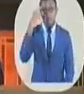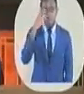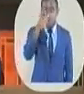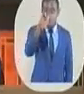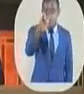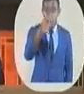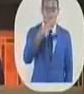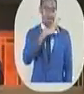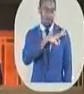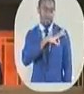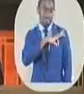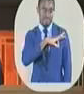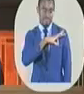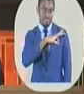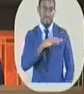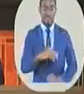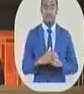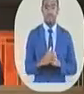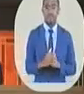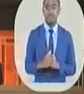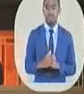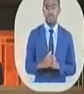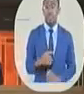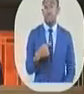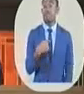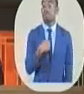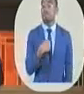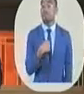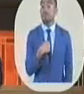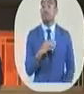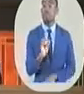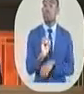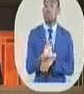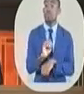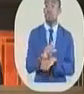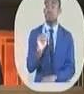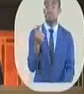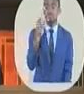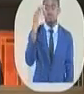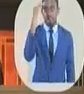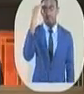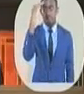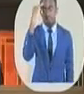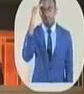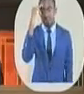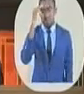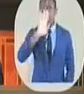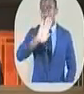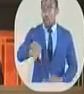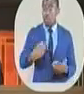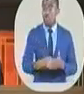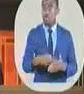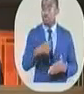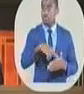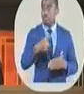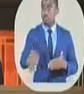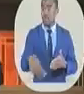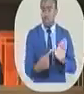profit. Aussi, j'instruis le Premier ministre à rendre